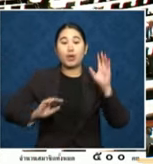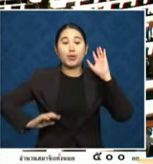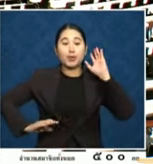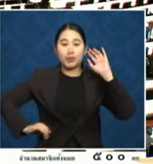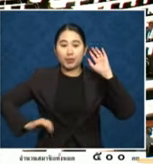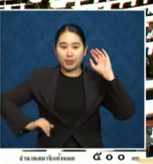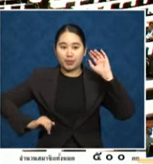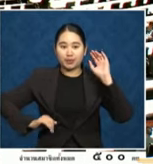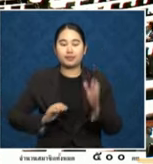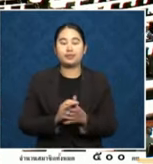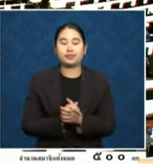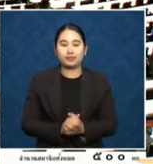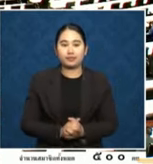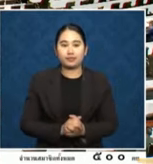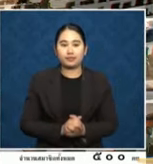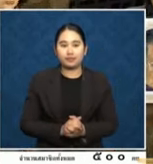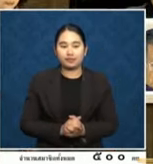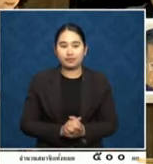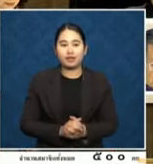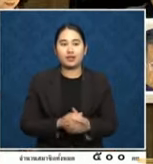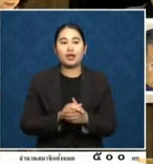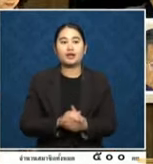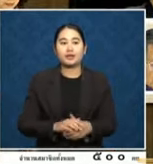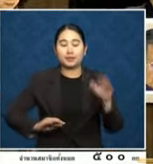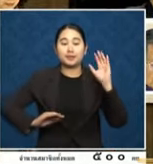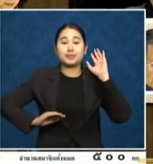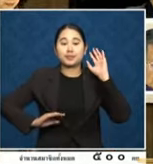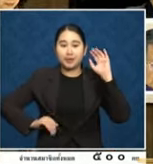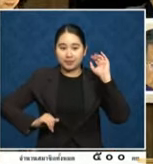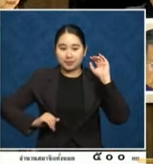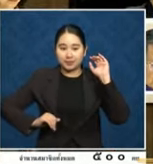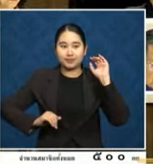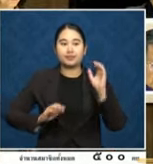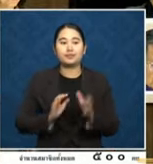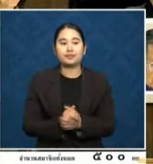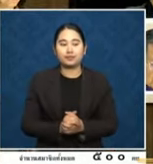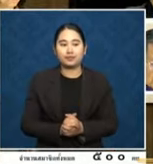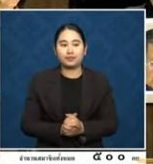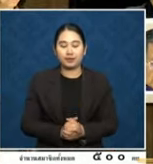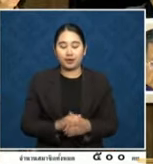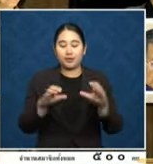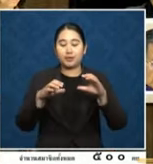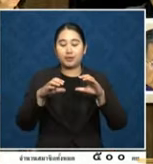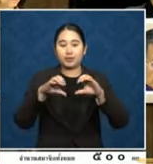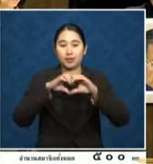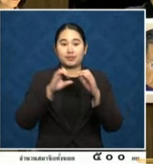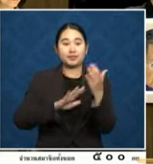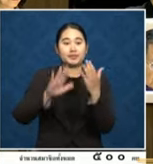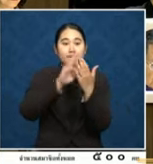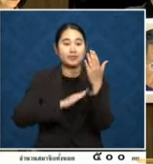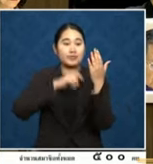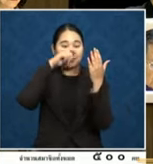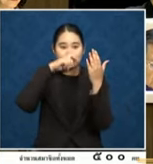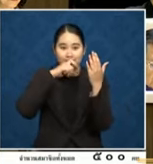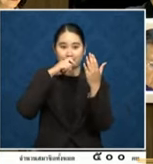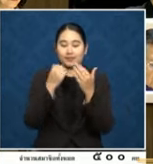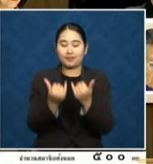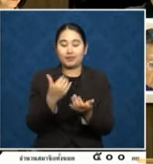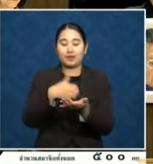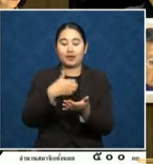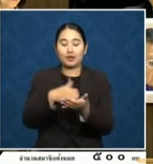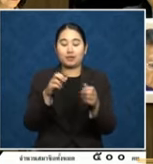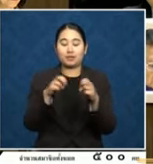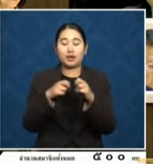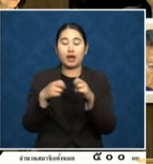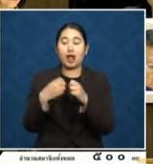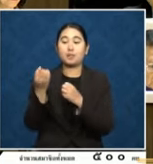4อำเภอโคกสำโรงอำเภอหนองม่วงอำเภอสะโบดอำเภอโคกเจริญพรรคภูมิใจไทยนำข้อร้องเรียนของราษฎร